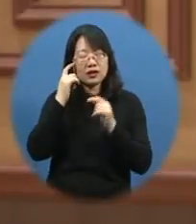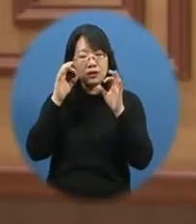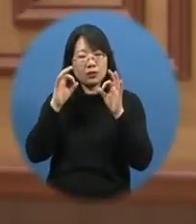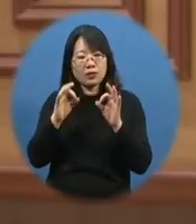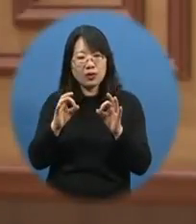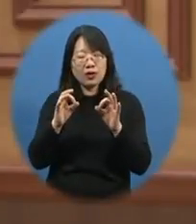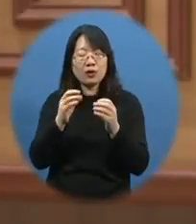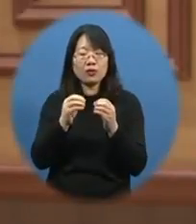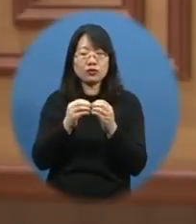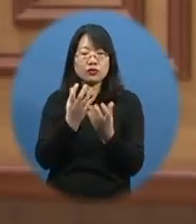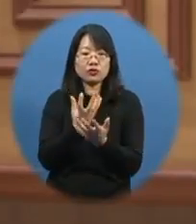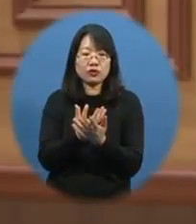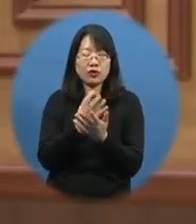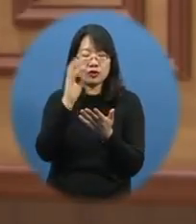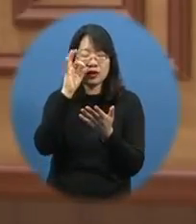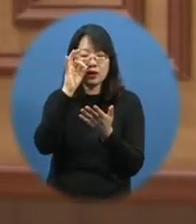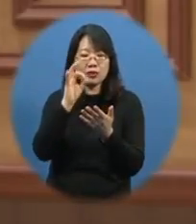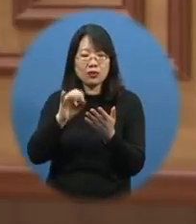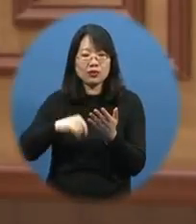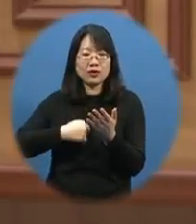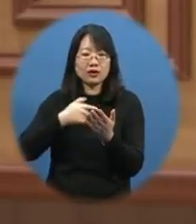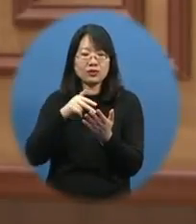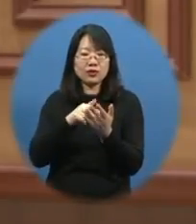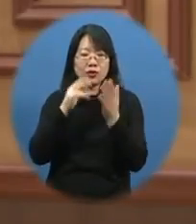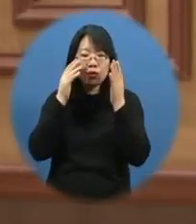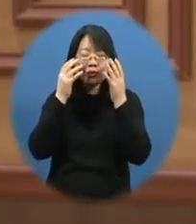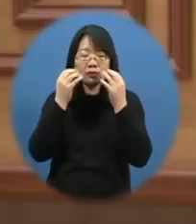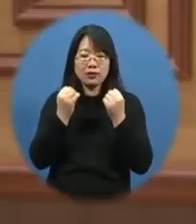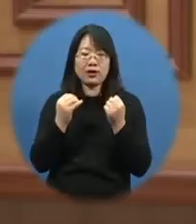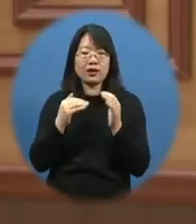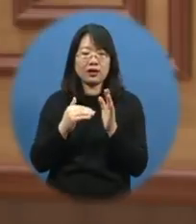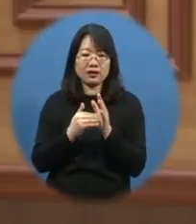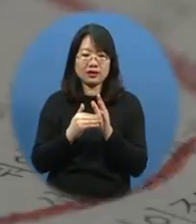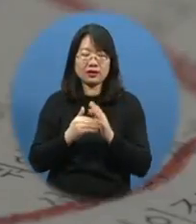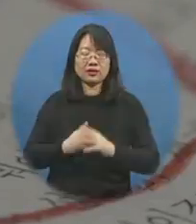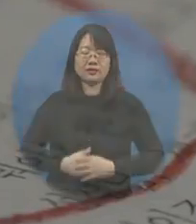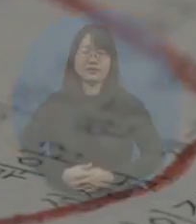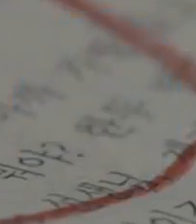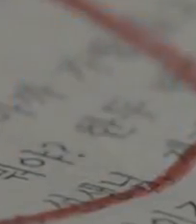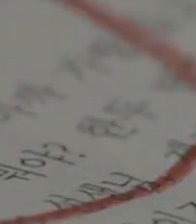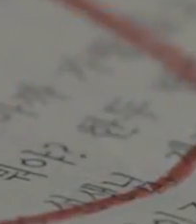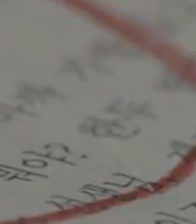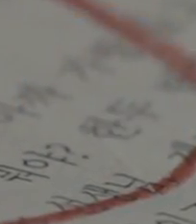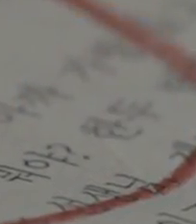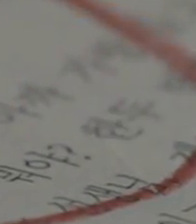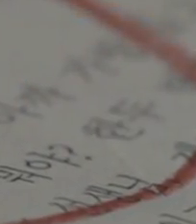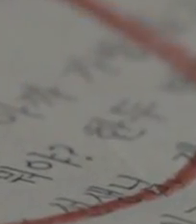해보고 문헌도 찾아보고 제 나름대로도 공부를 많이 하게 됐습니다. 네.